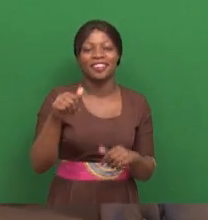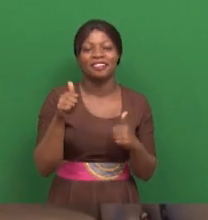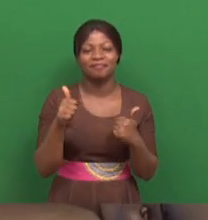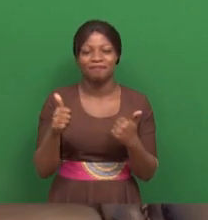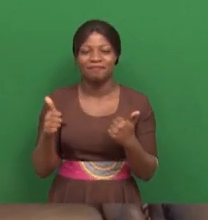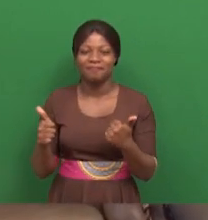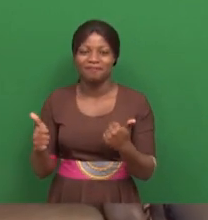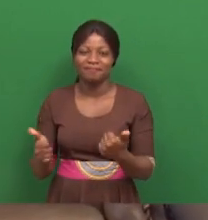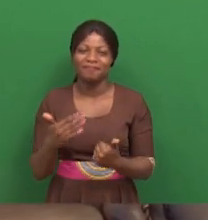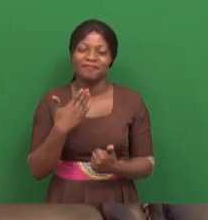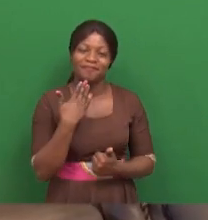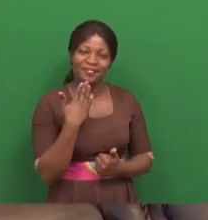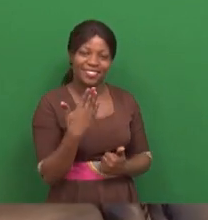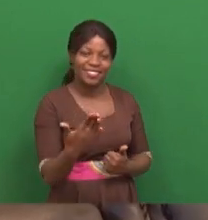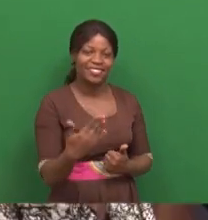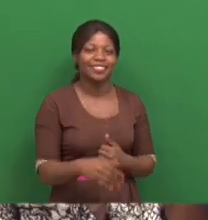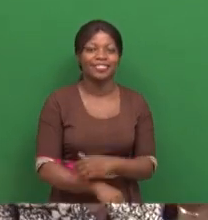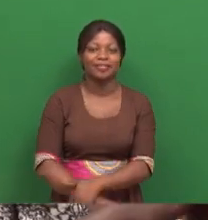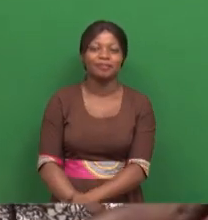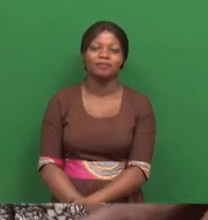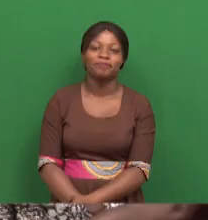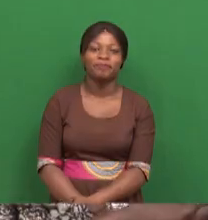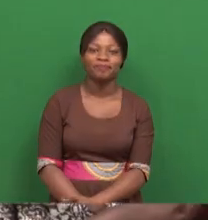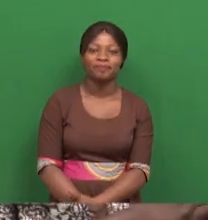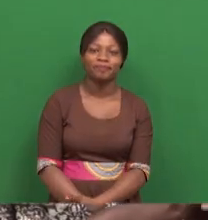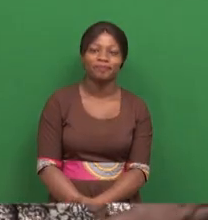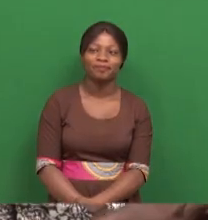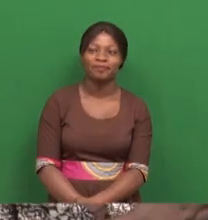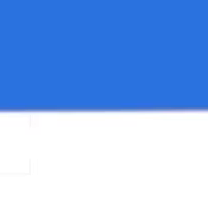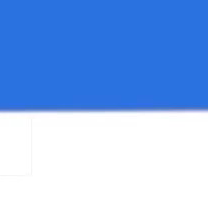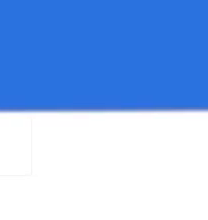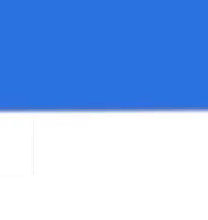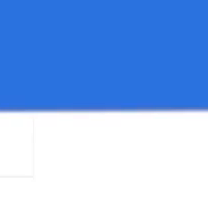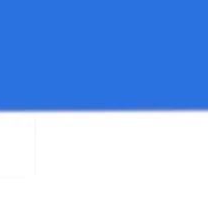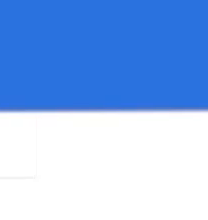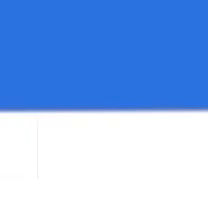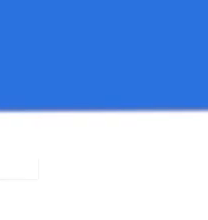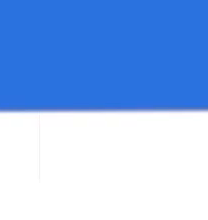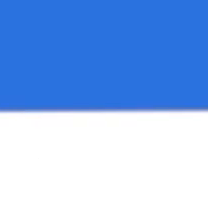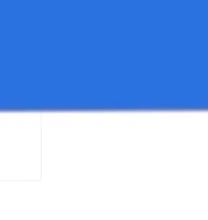nhapitapi zvakare ndinwenyu Dr. Pekasa